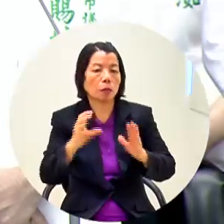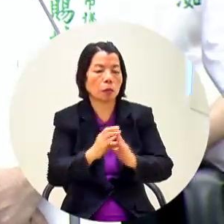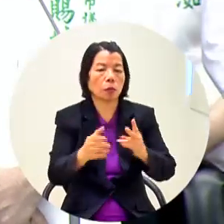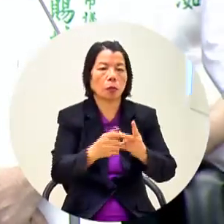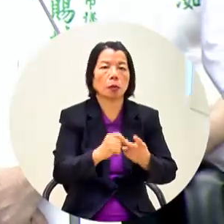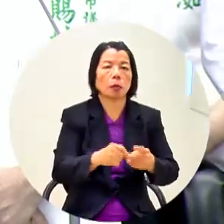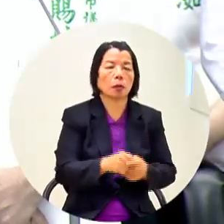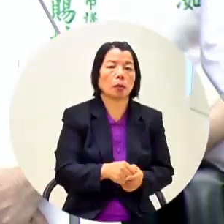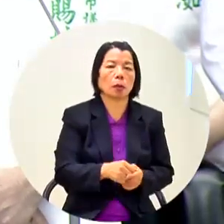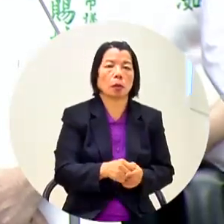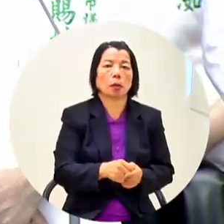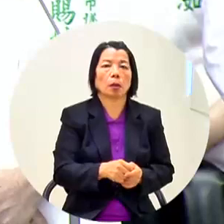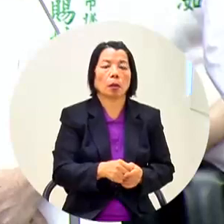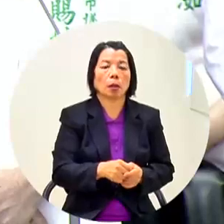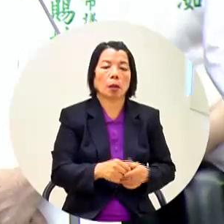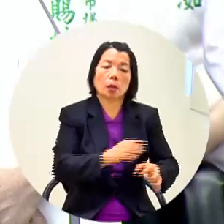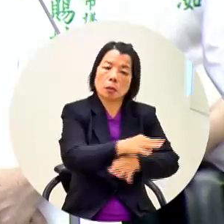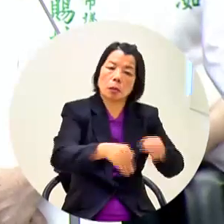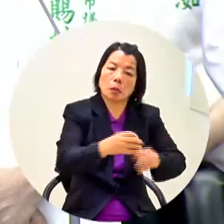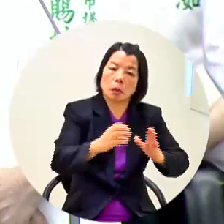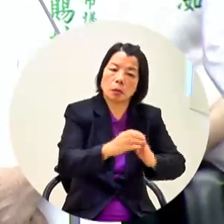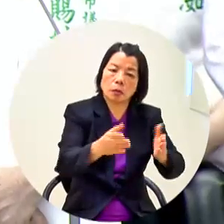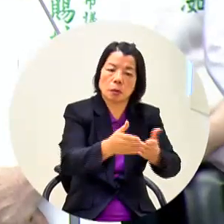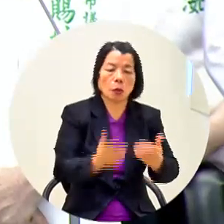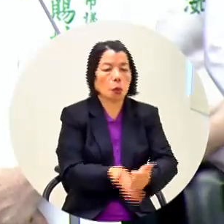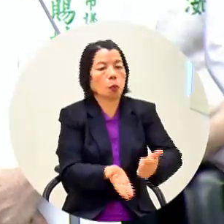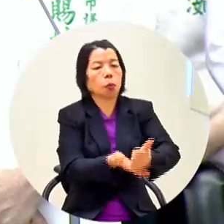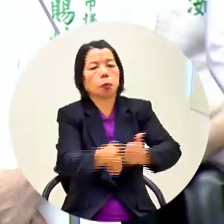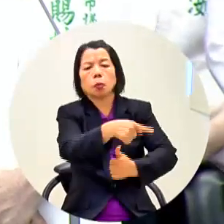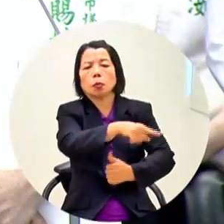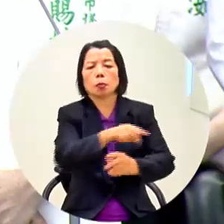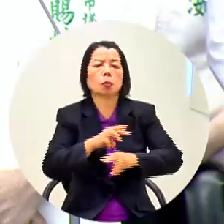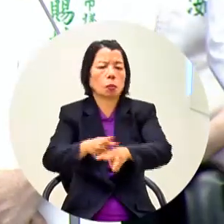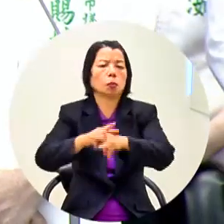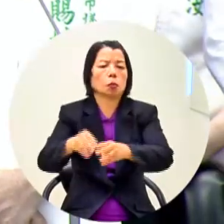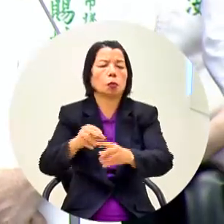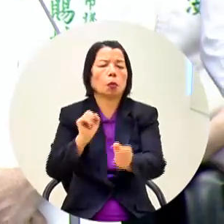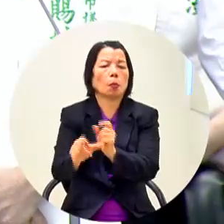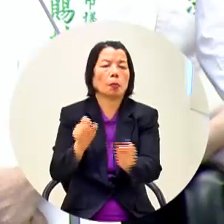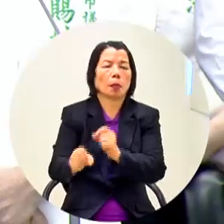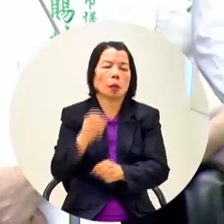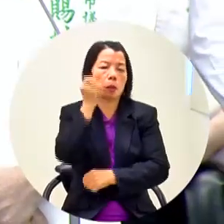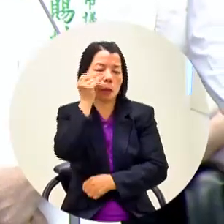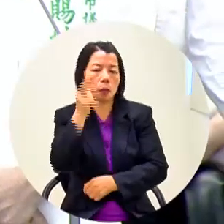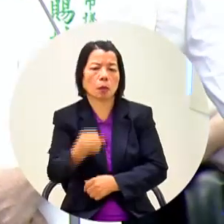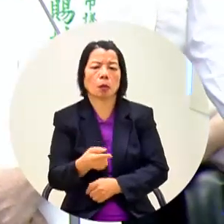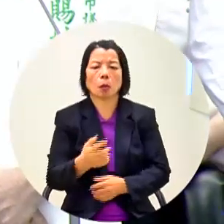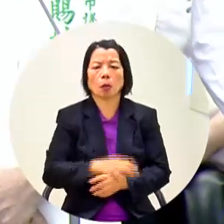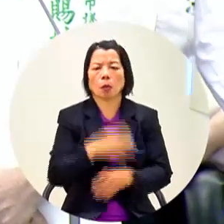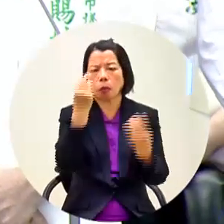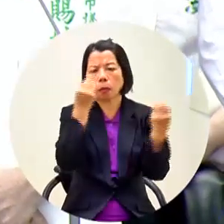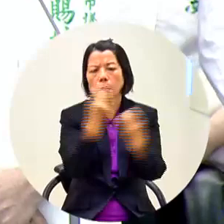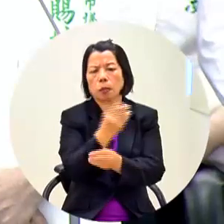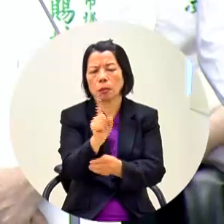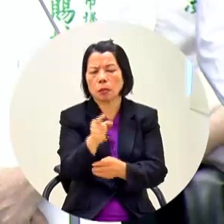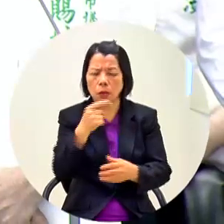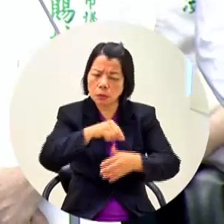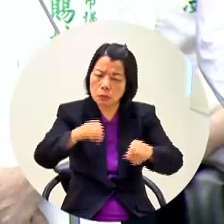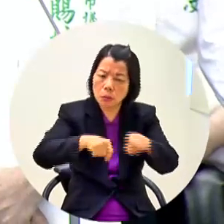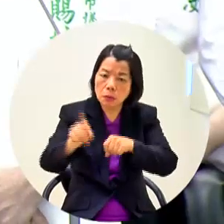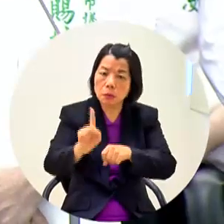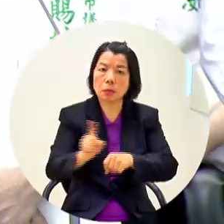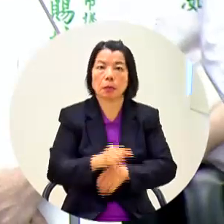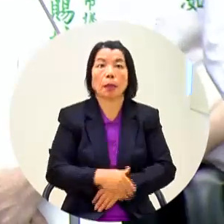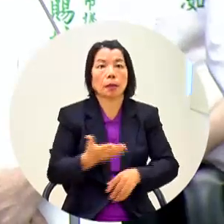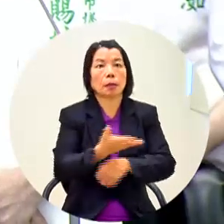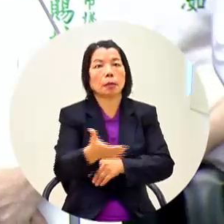家，鼓励大家要出来消费，要出来观光。所以我搞不清楚到底你的策略是什么，是要让